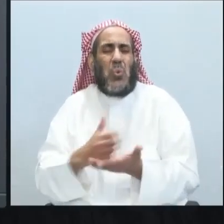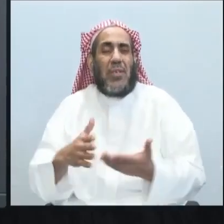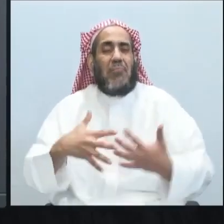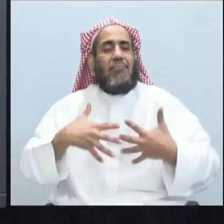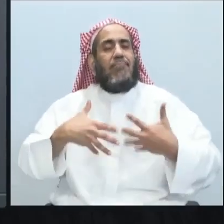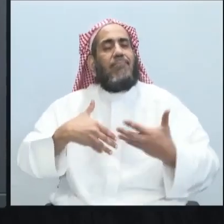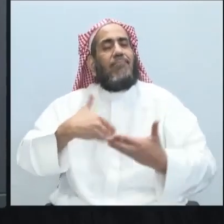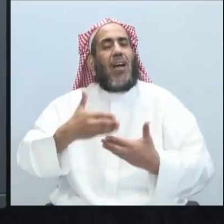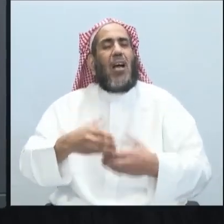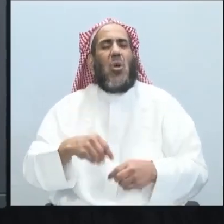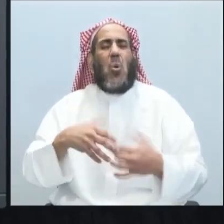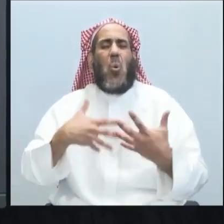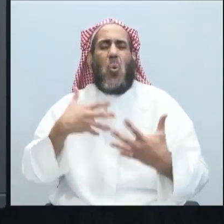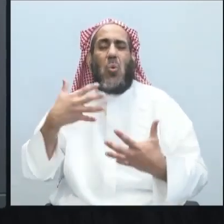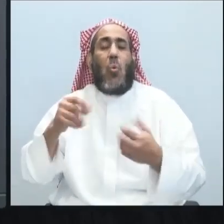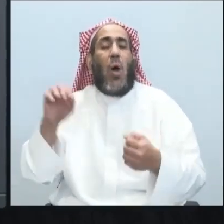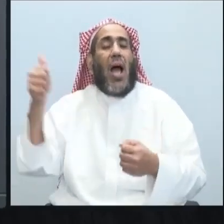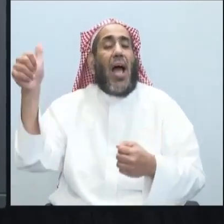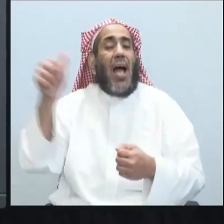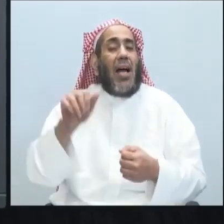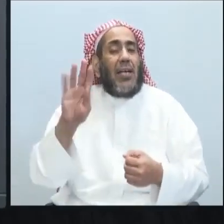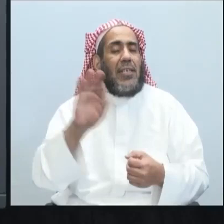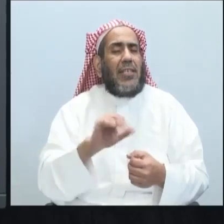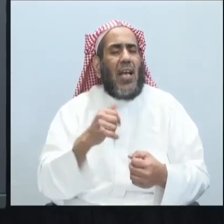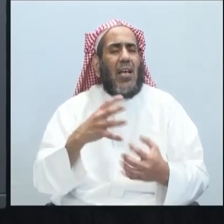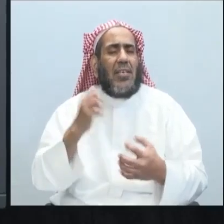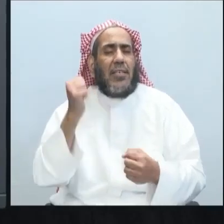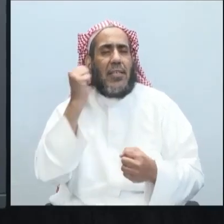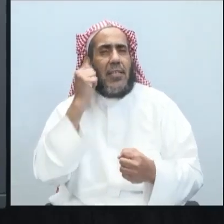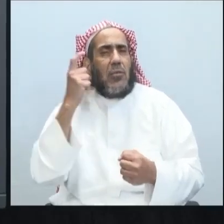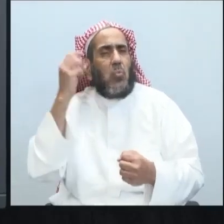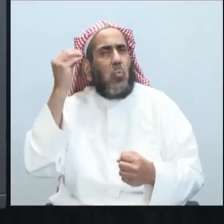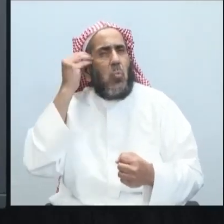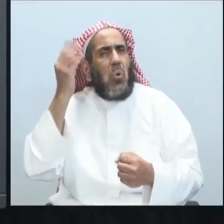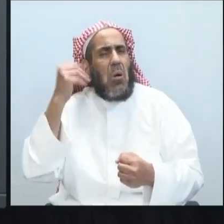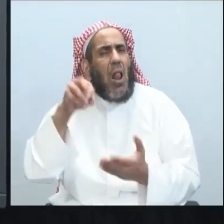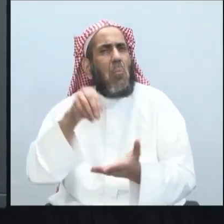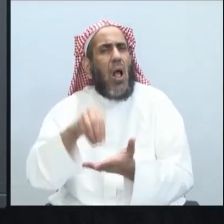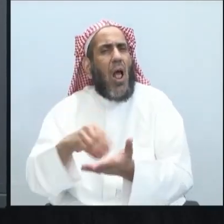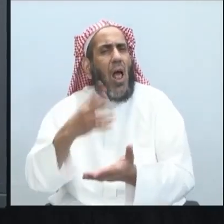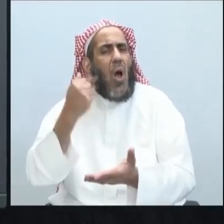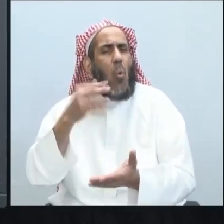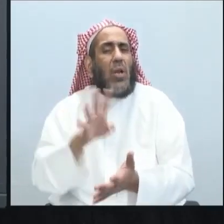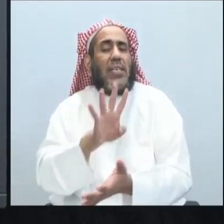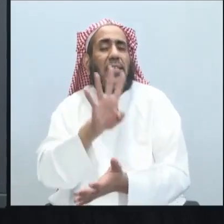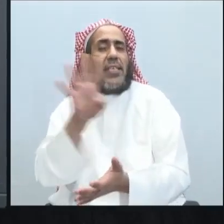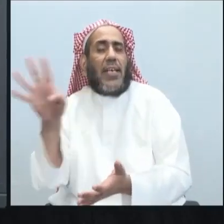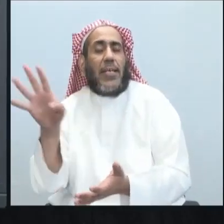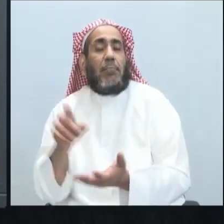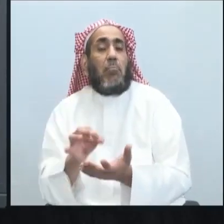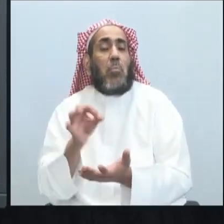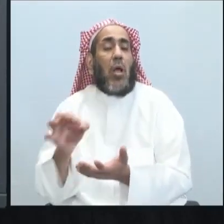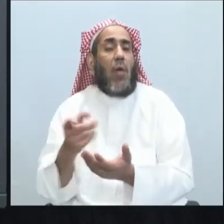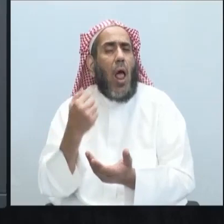ذاك الهم تسلى عن الحظوظ واسى اسى وكاني يقول اتحسر واتذكر هذا المكان لما وصل اليه شرقي المدائن